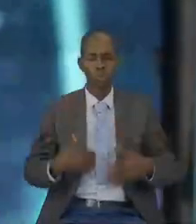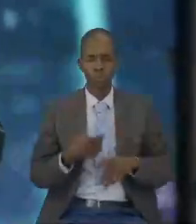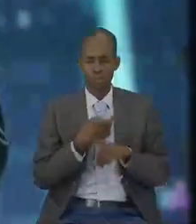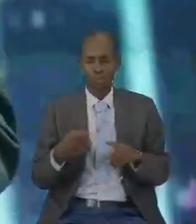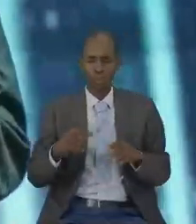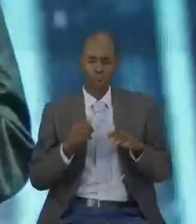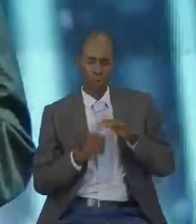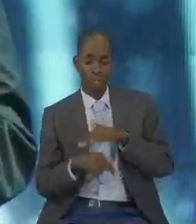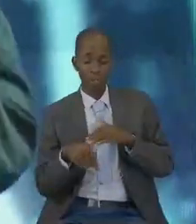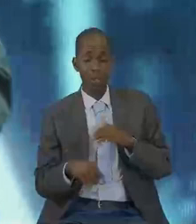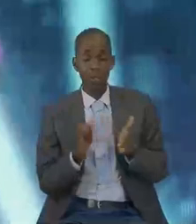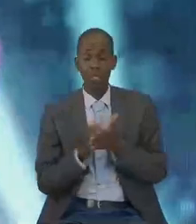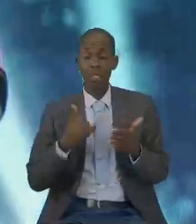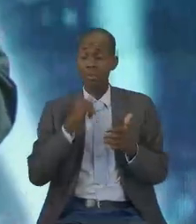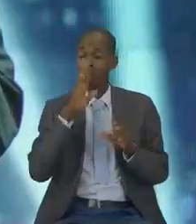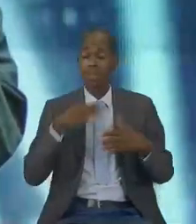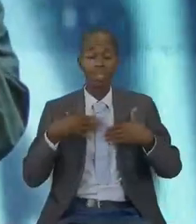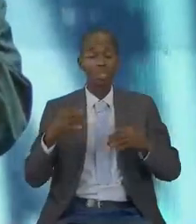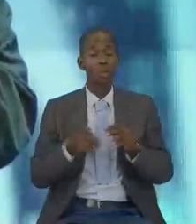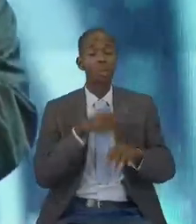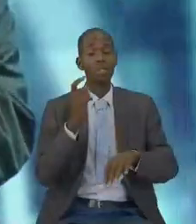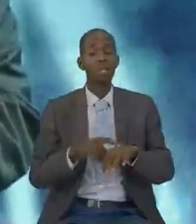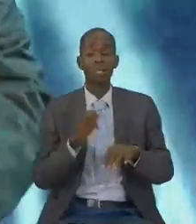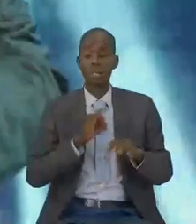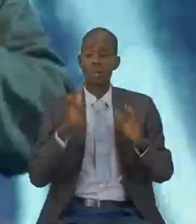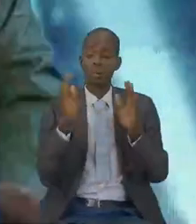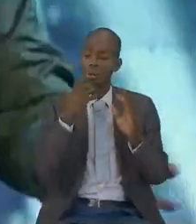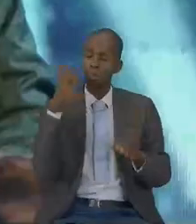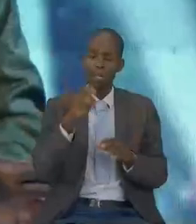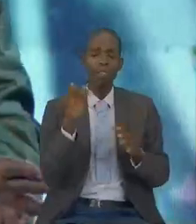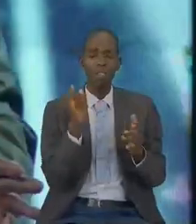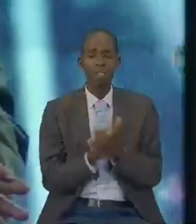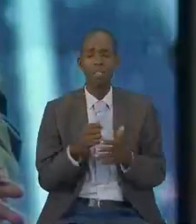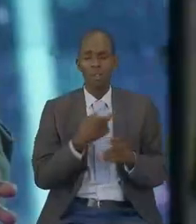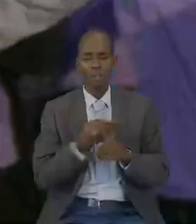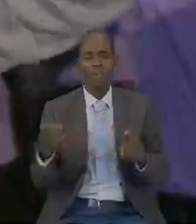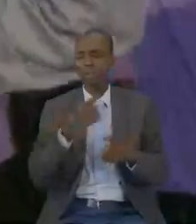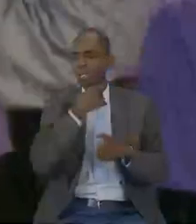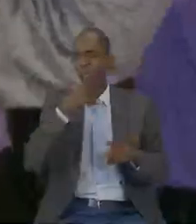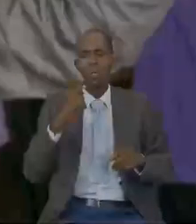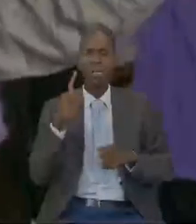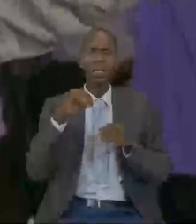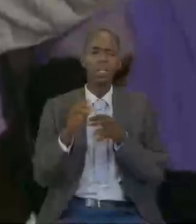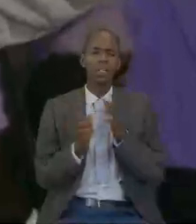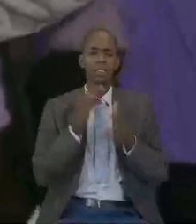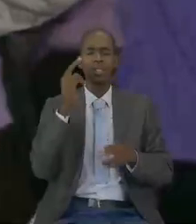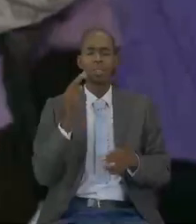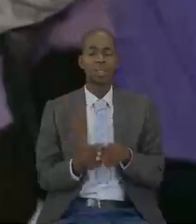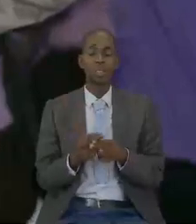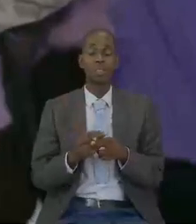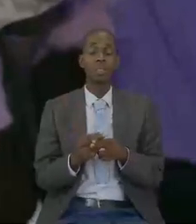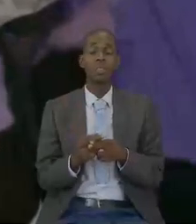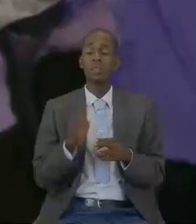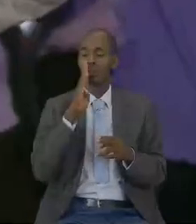corps, des plaies sous le pied, qui n'ont pas été guéris à longtemps, je commande à ces plaies, desséchez-vous